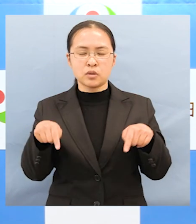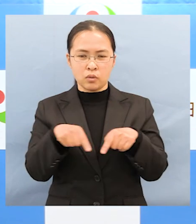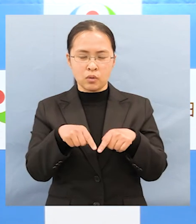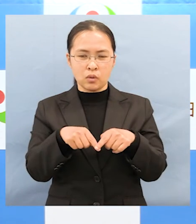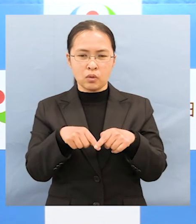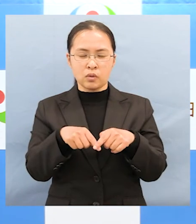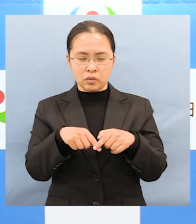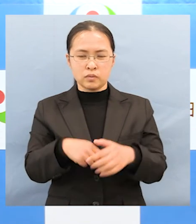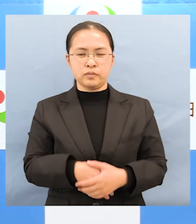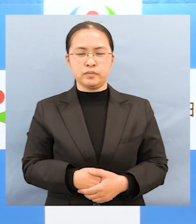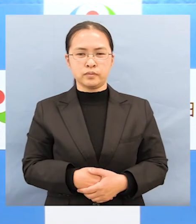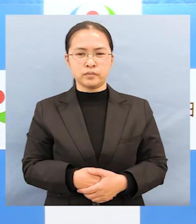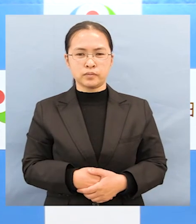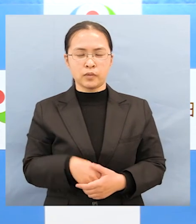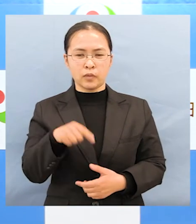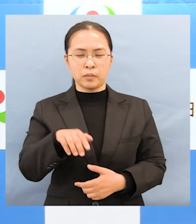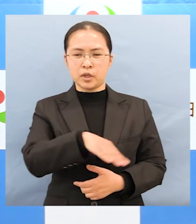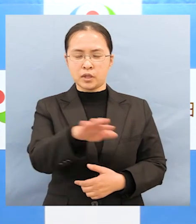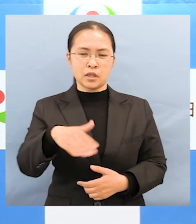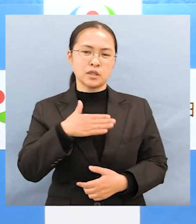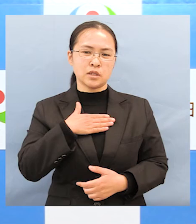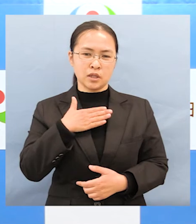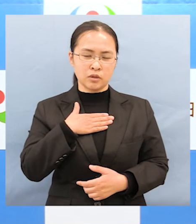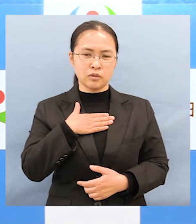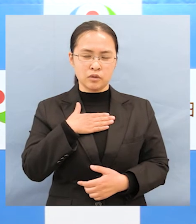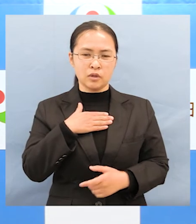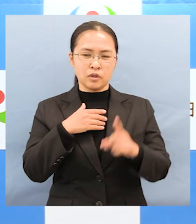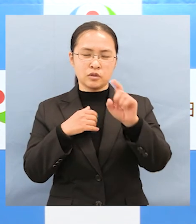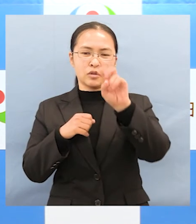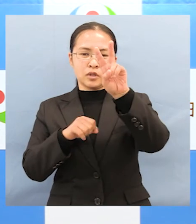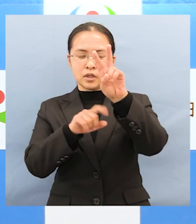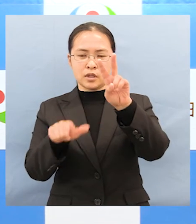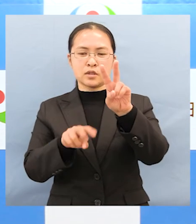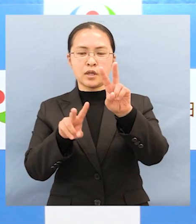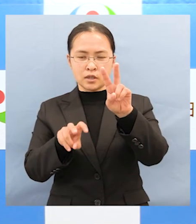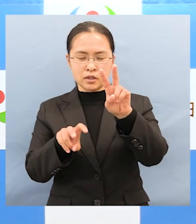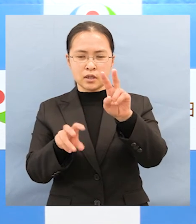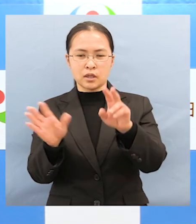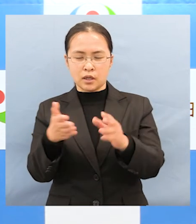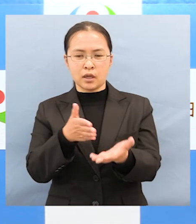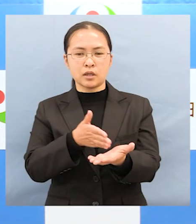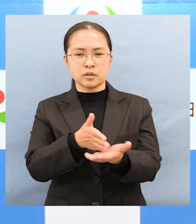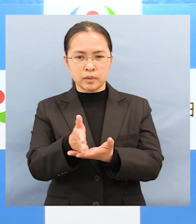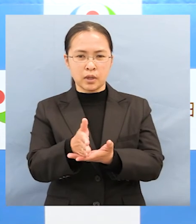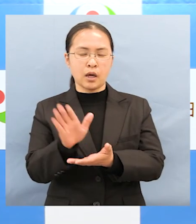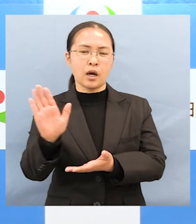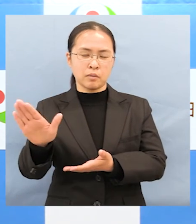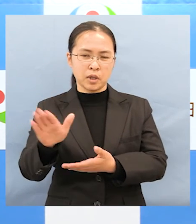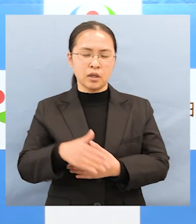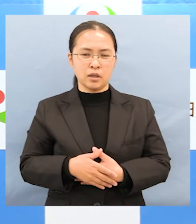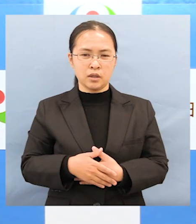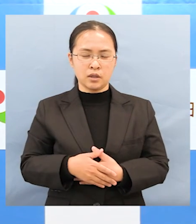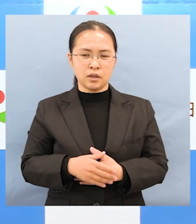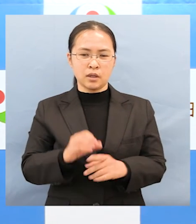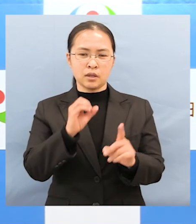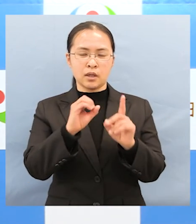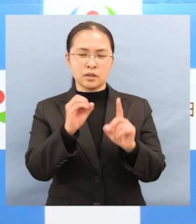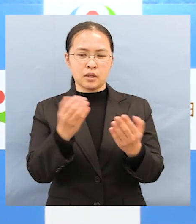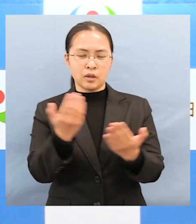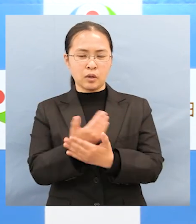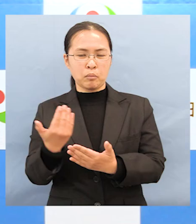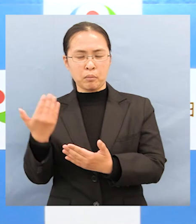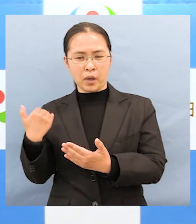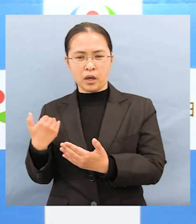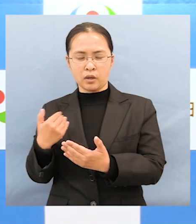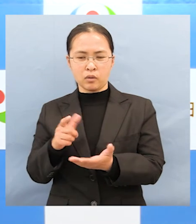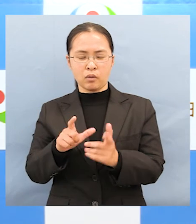パスポートのデジタル化は、これも皆さんご存知の通り、もう12月の20日から始まっております。で、デジタル化される前